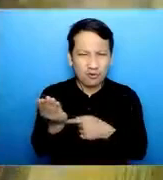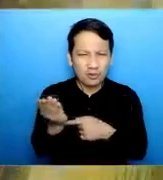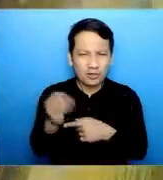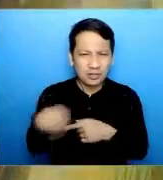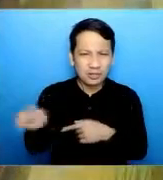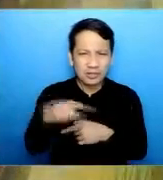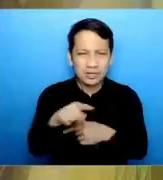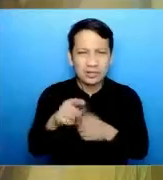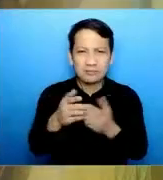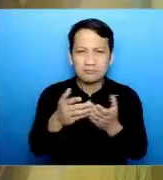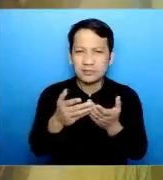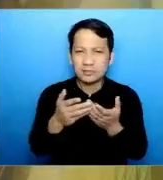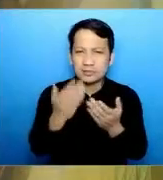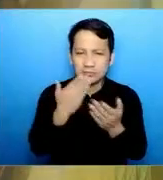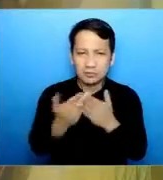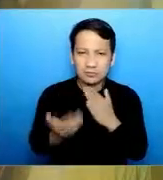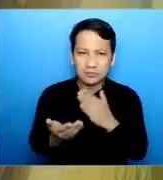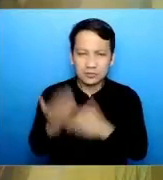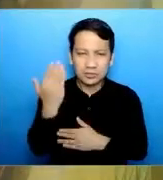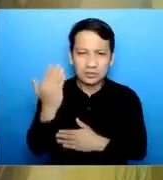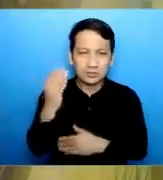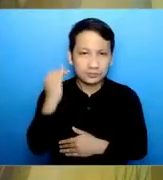Justine, good morning. Kamusta dyan?